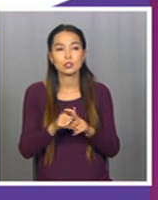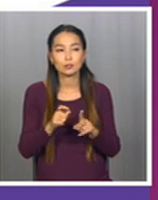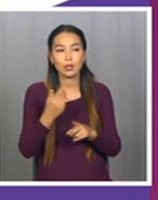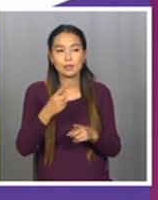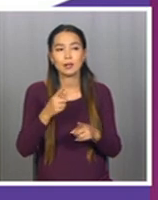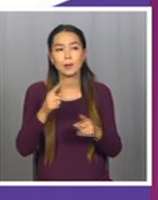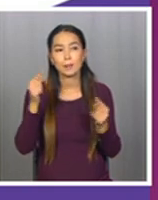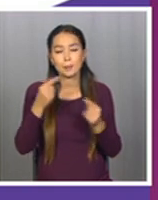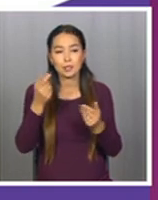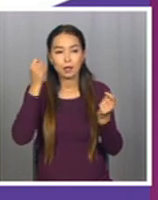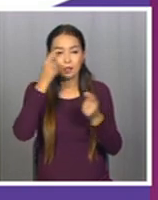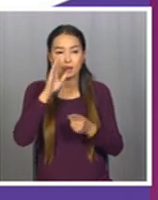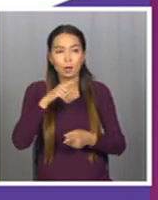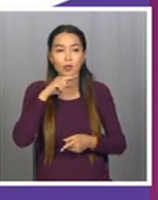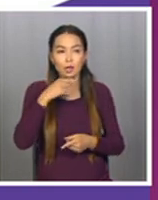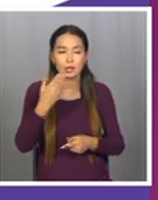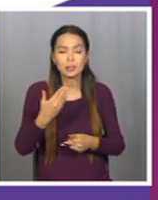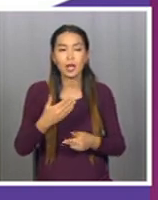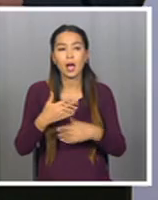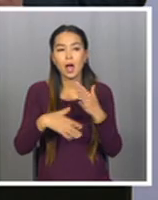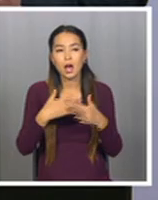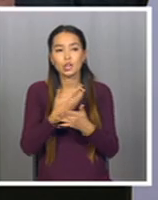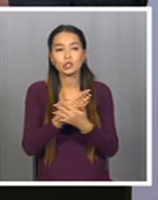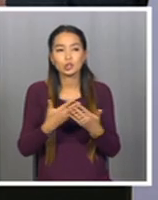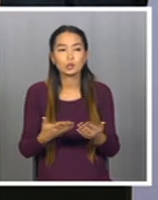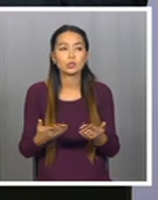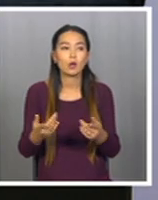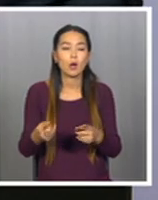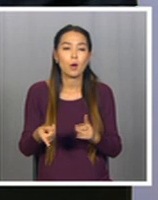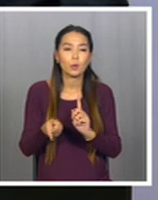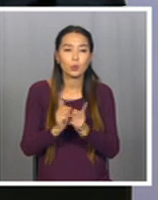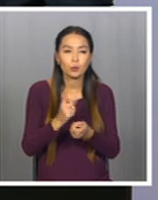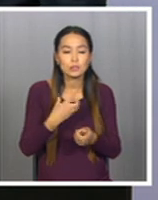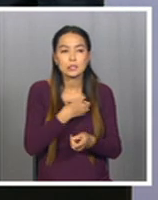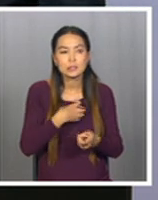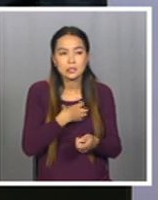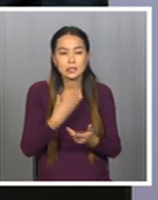аныктайбыз. Экономиканын аралас түрүнө көчүүдүн негизги себептерин түшүнөбүз.